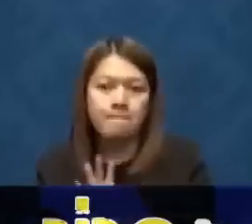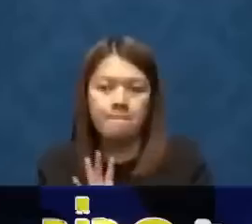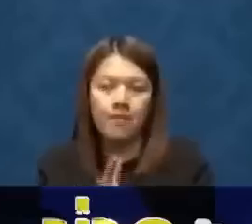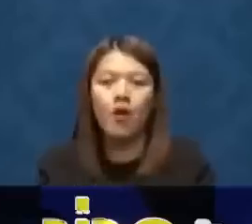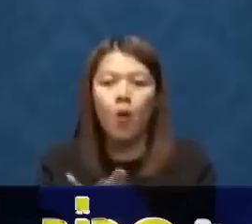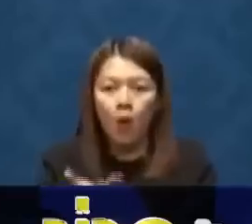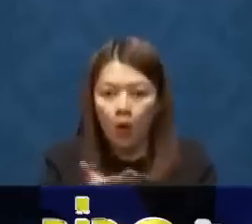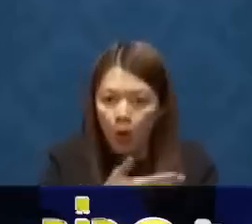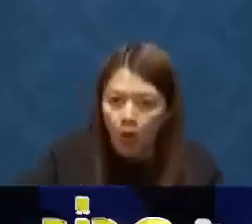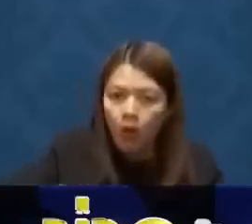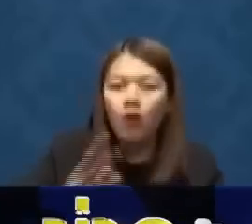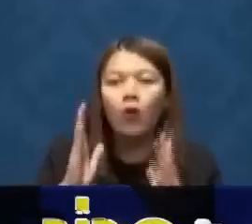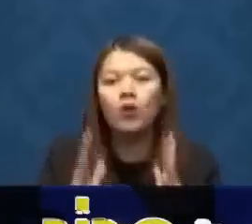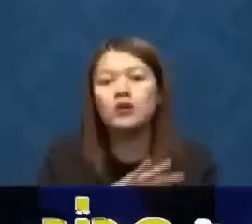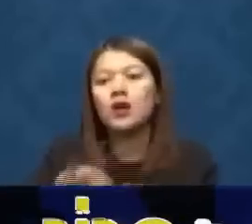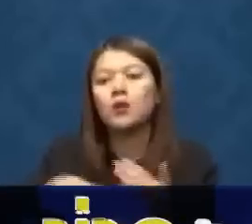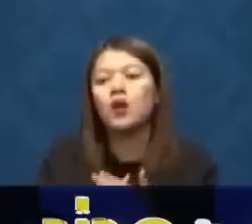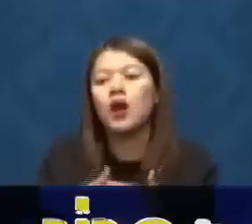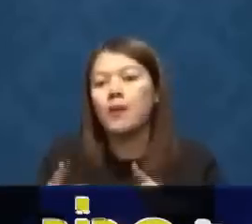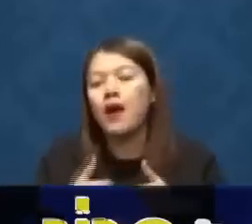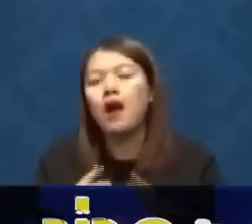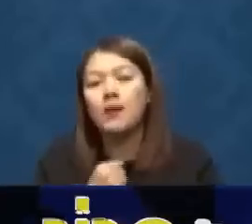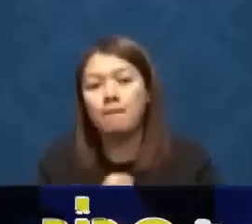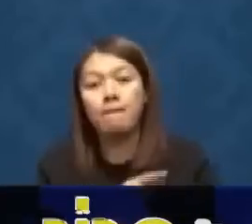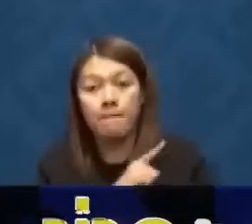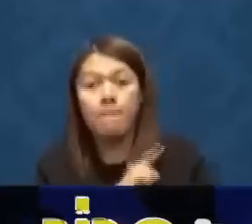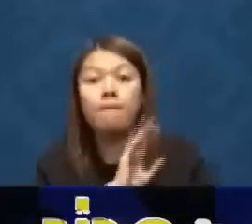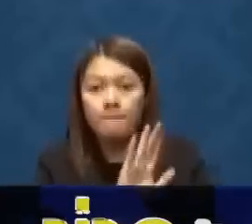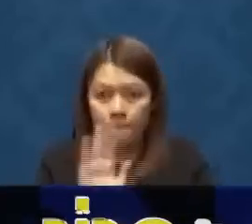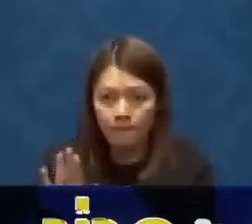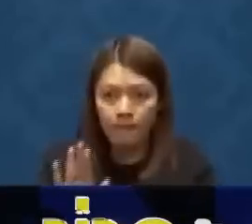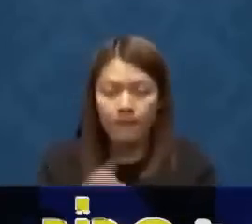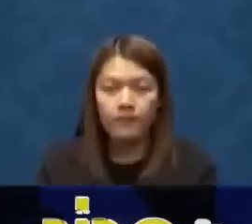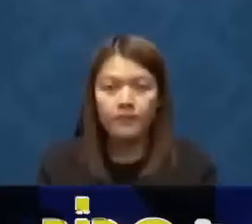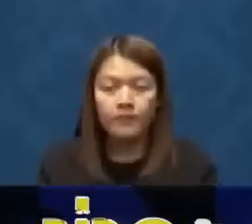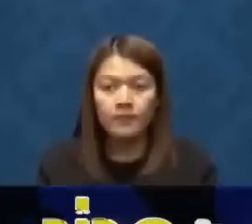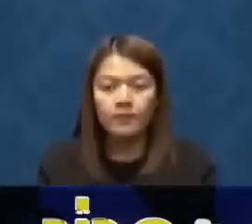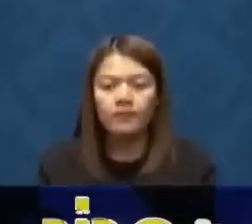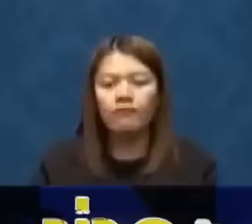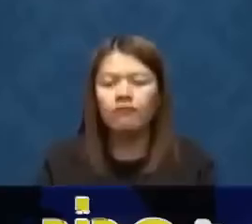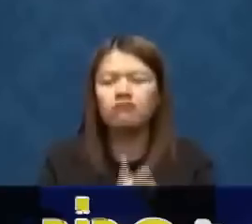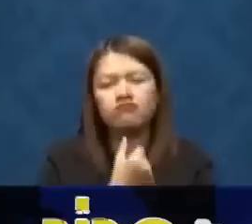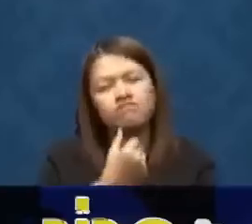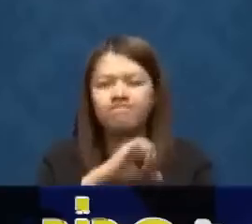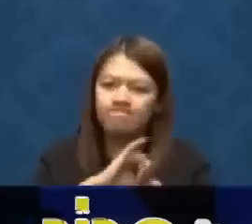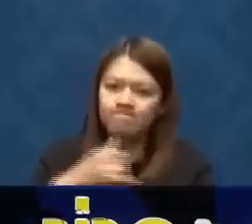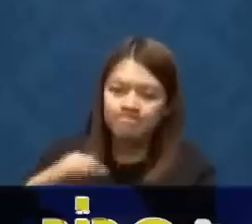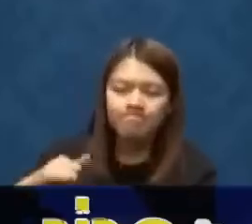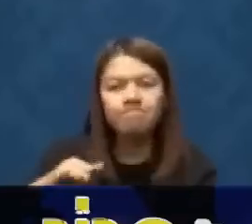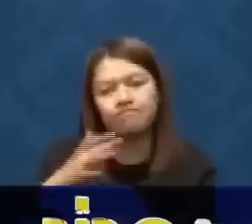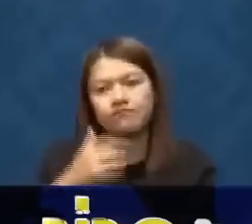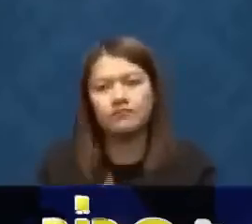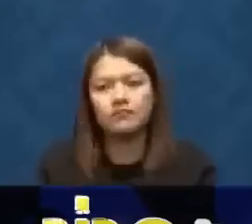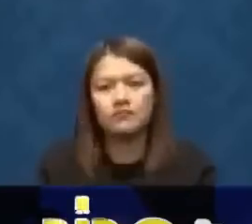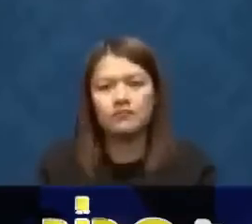พื่อนๆส่วนใหญ่ได้กลับมาทำหน้าที่ของท่านต่อไปการเมืองไม่มีอะไรแน่นอนหรอกครับ